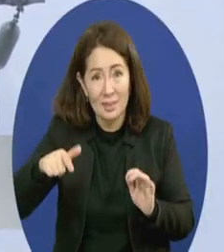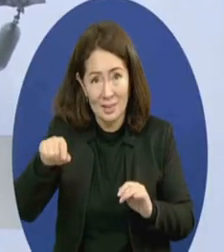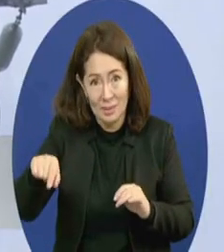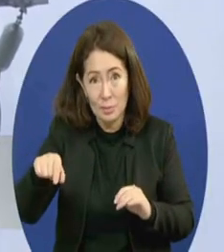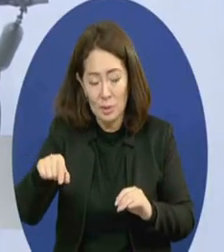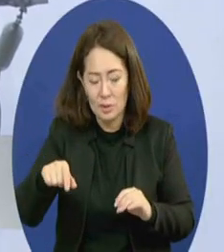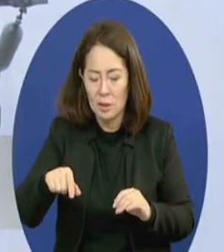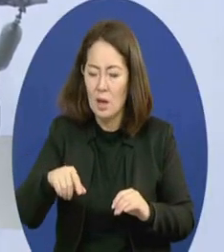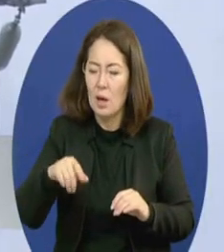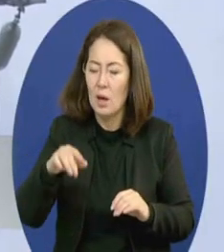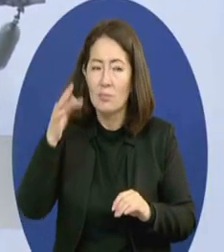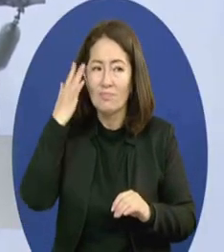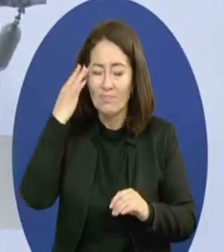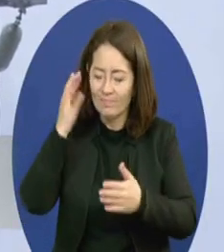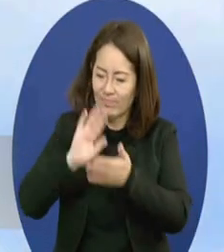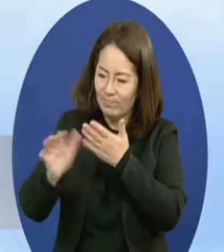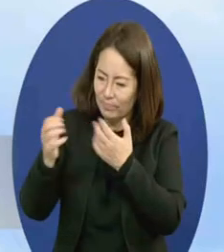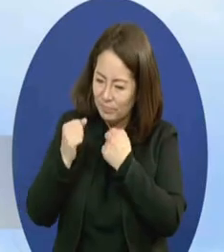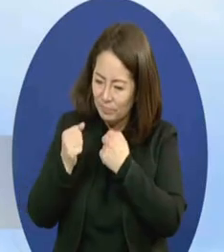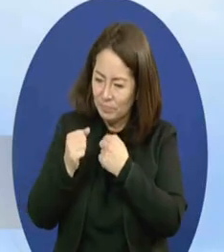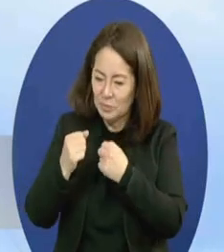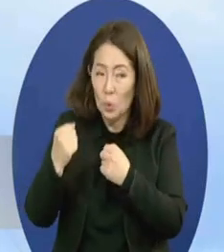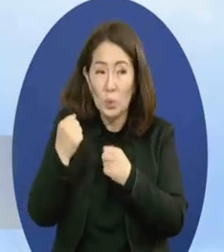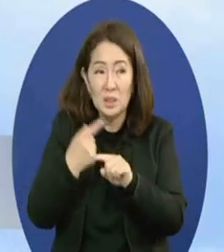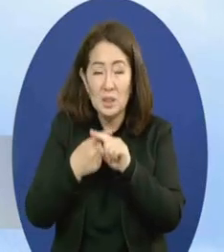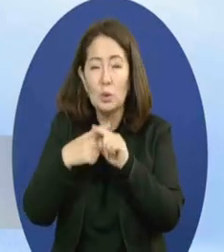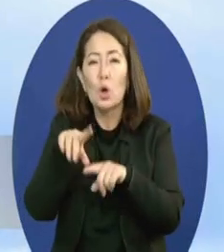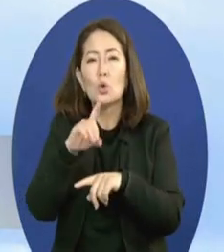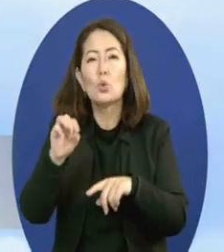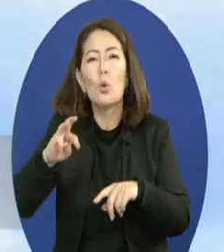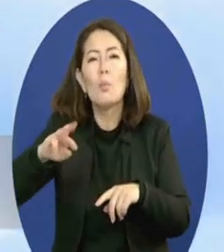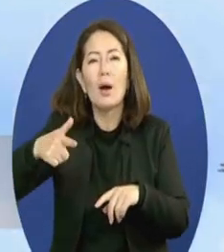авдаг хүчин чадлын хэмжээг 100 мегаватт өсгөхөөр ажиллаж эхэлсэн байна.